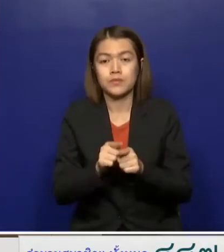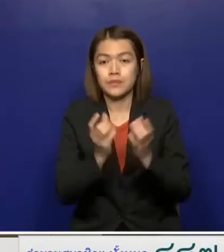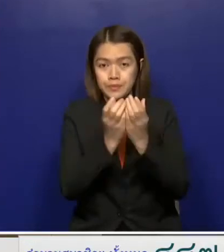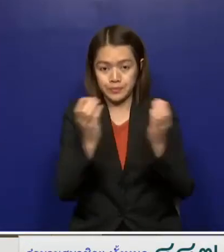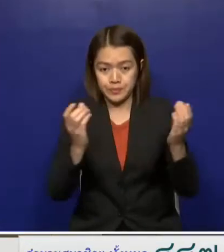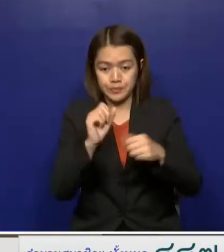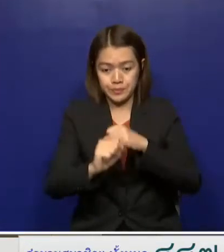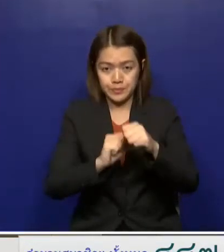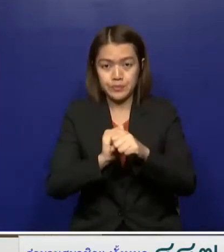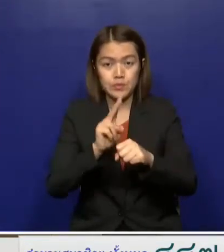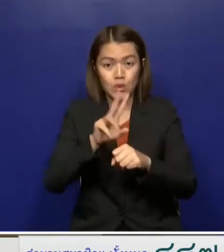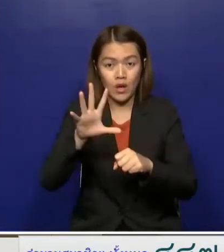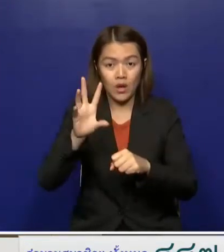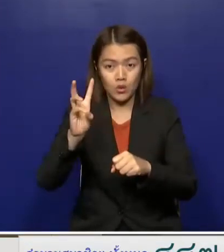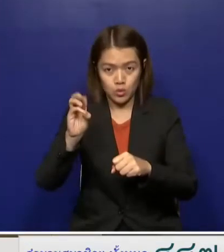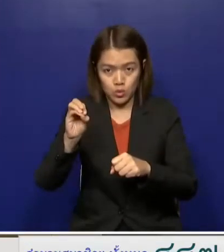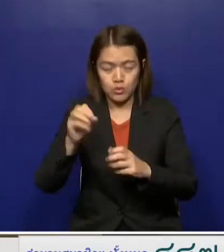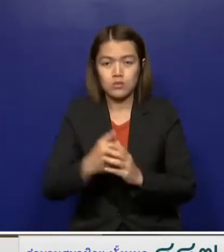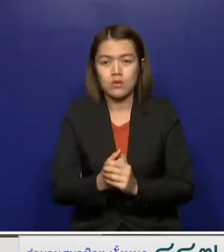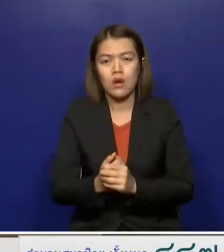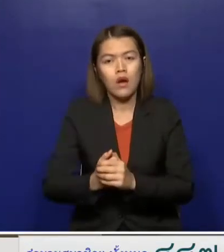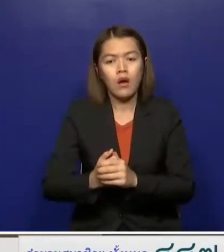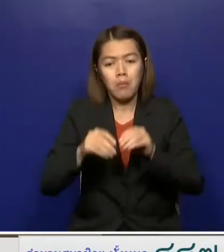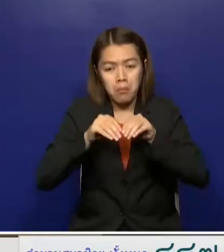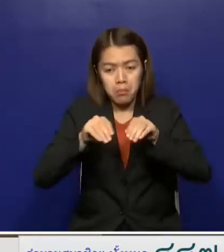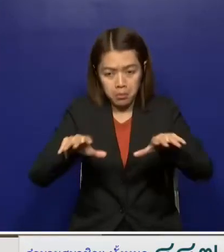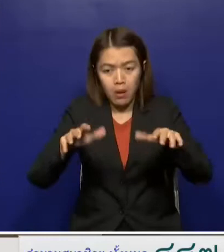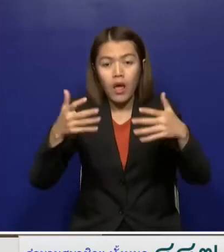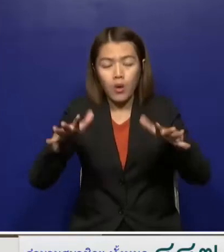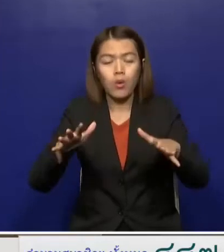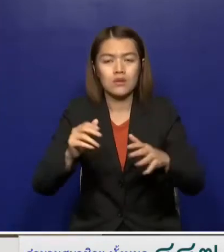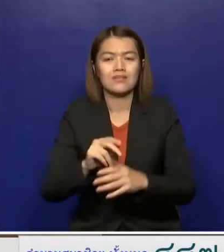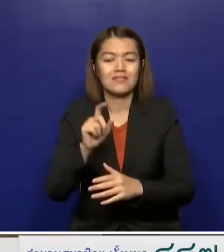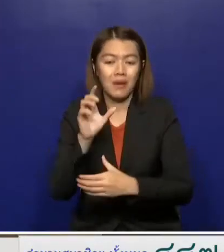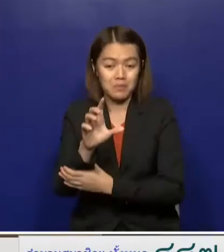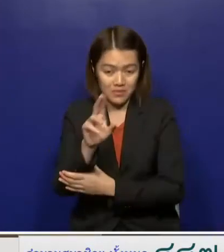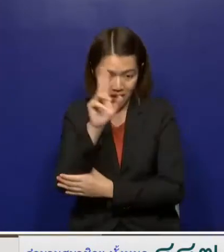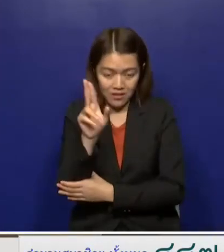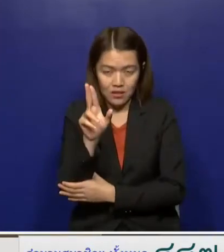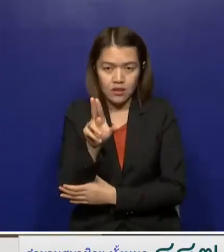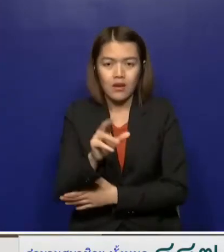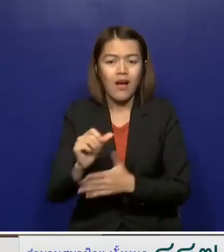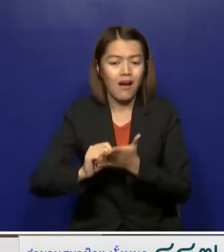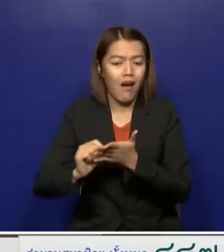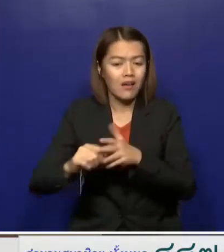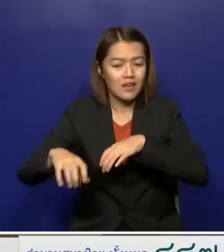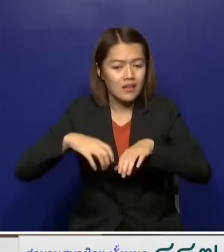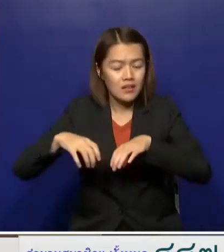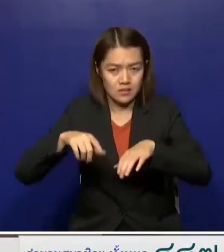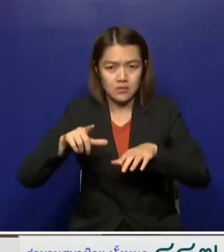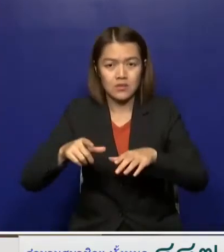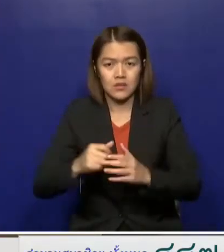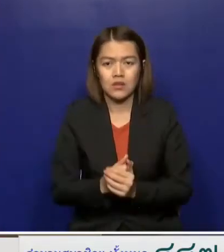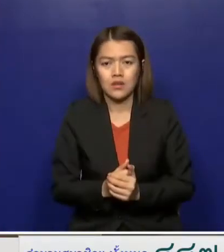เมื่อประกาศใช้แล้วก็มคำสงฤษาเสร็เปลี่ยนแลงการบริหารใหการแผนดินให้